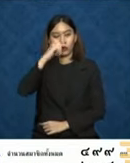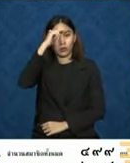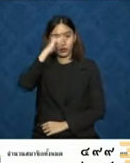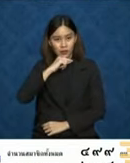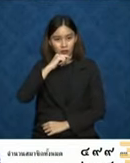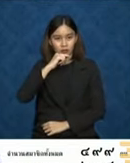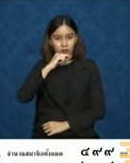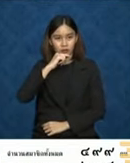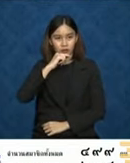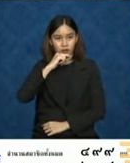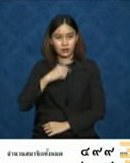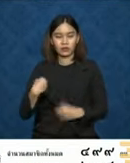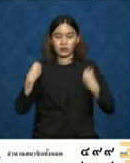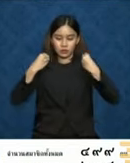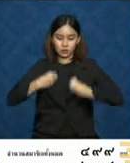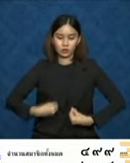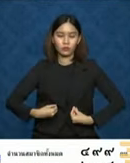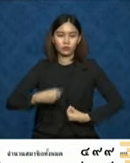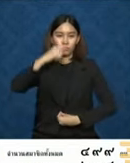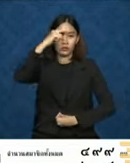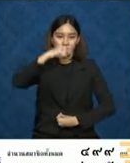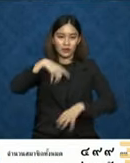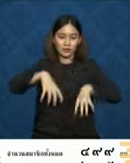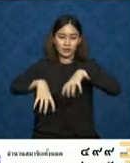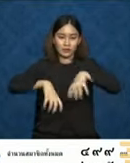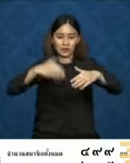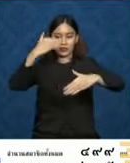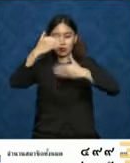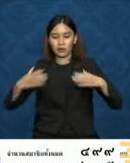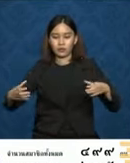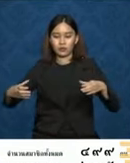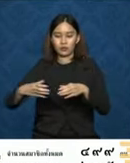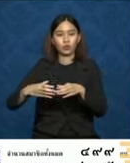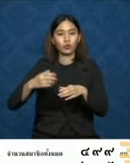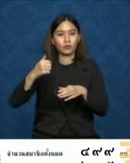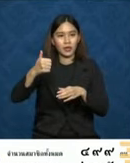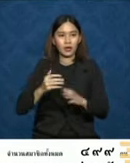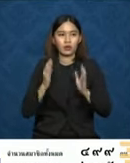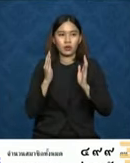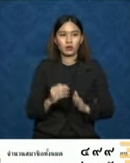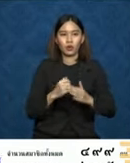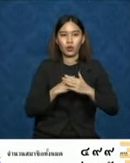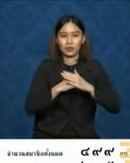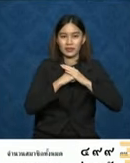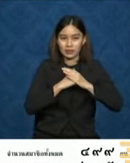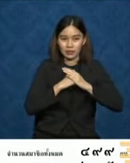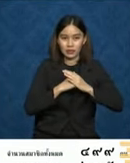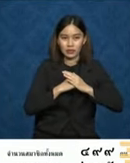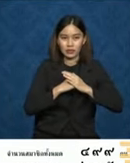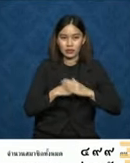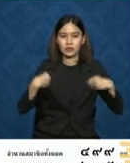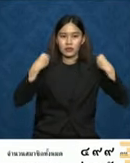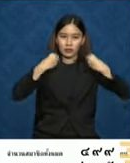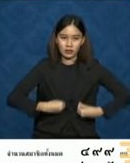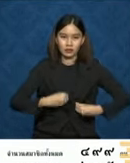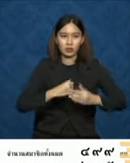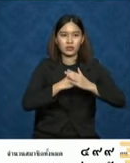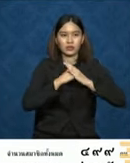สามารถใส่ชุดไทยจัดกิจกรรมรวมกลุ่มได้คนจีนสามารถใส่ชุด